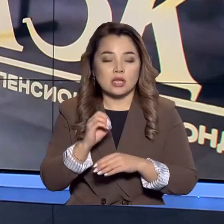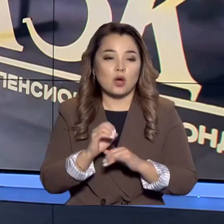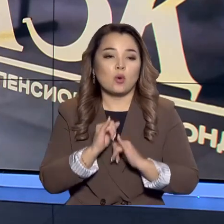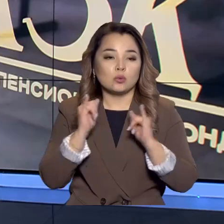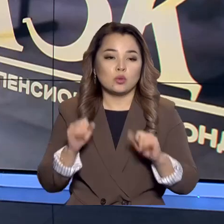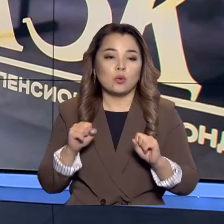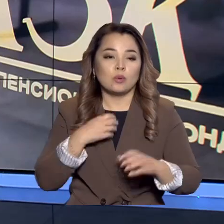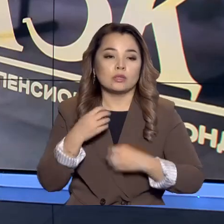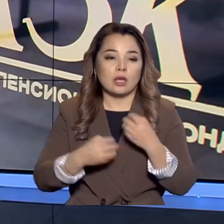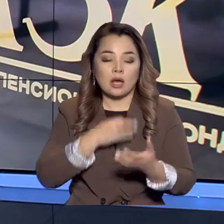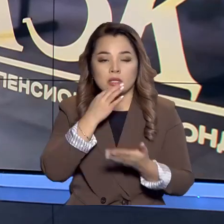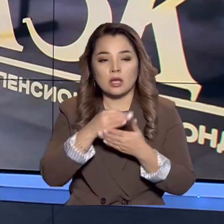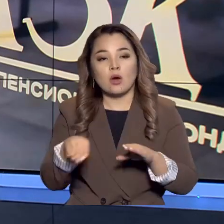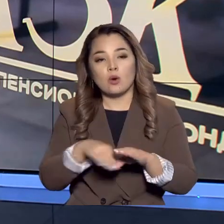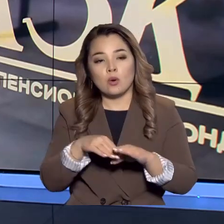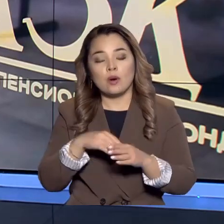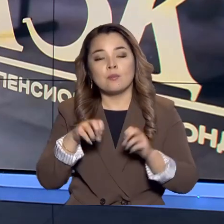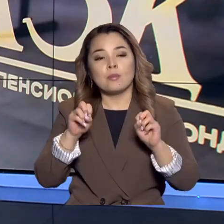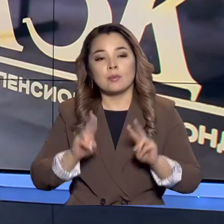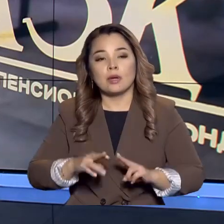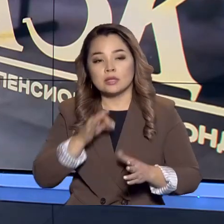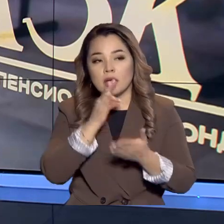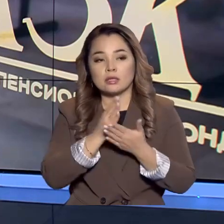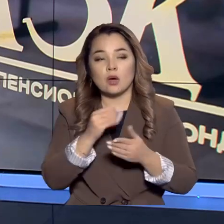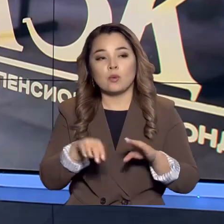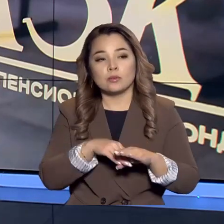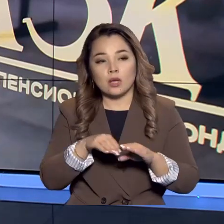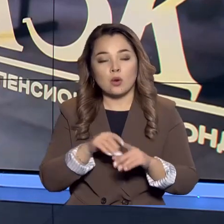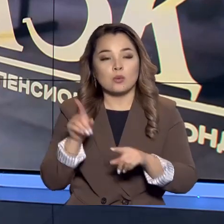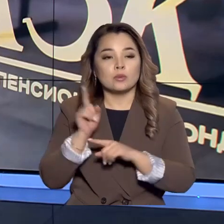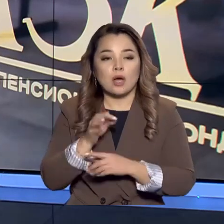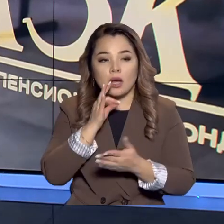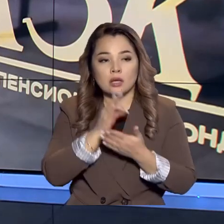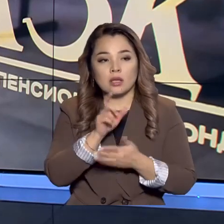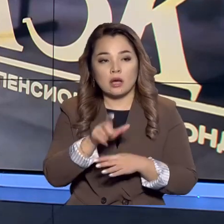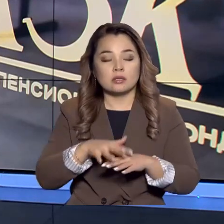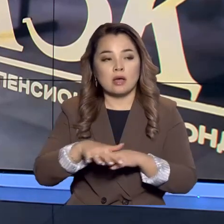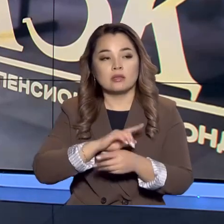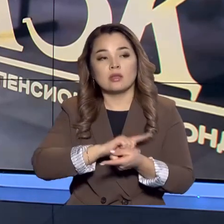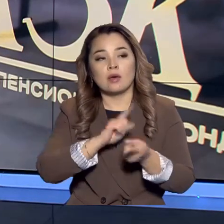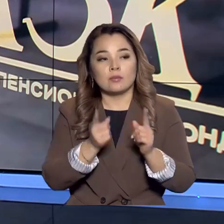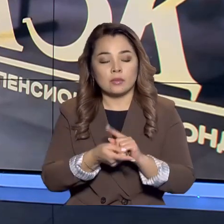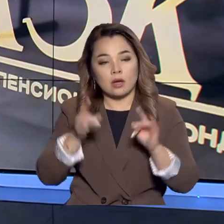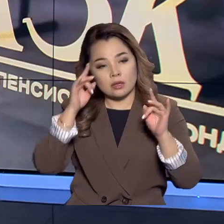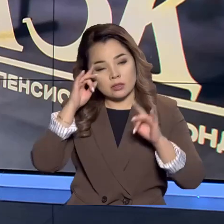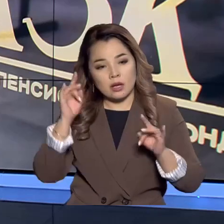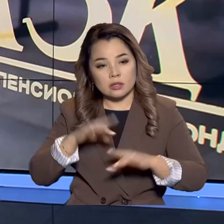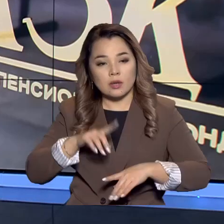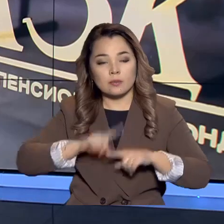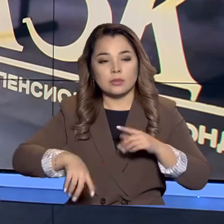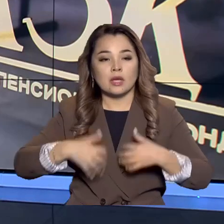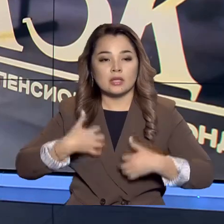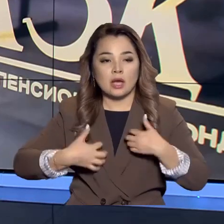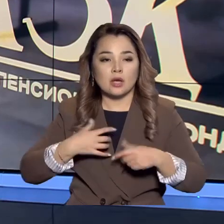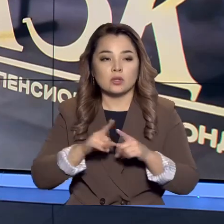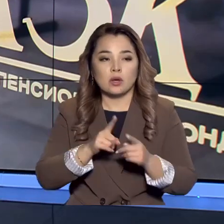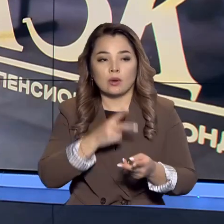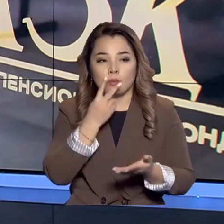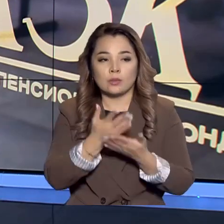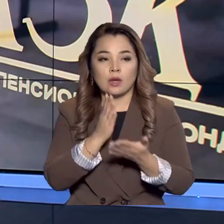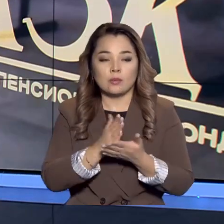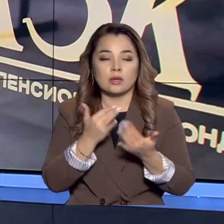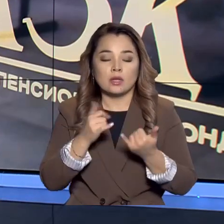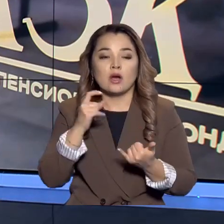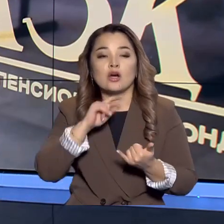деп отыр қор мамандары. Осайша қордағы қаражаттың көбеюін күткен халық керісінше аяқ асты әуре сарсанға түсті.